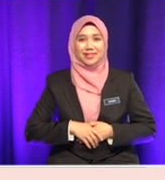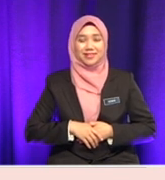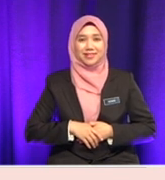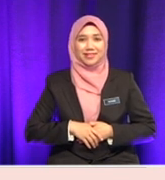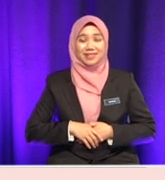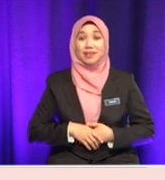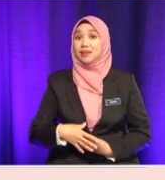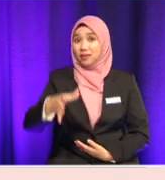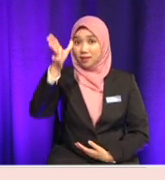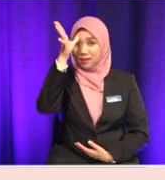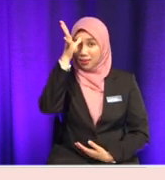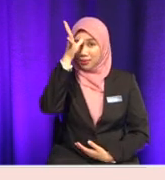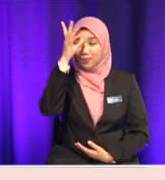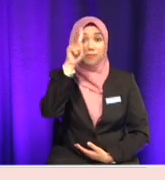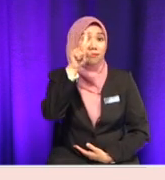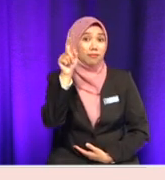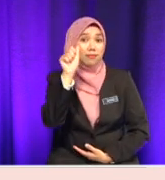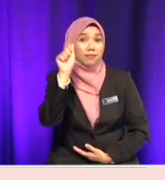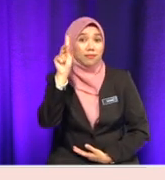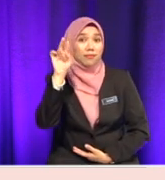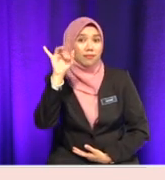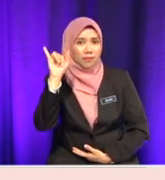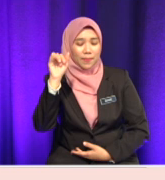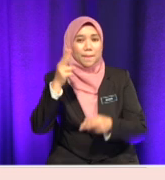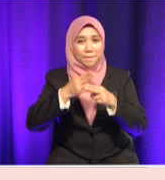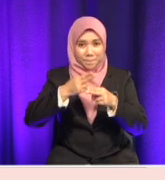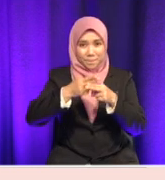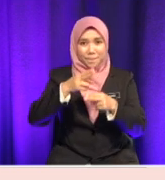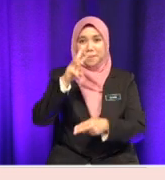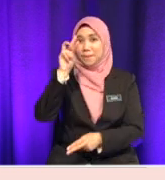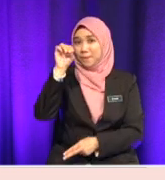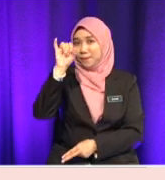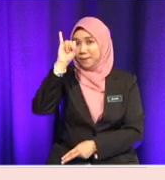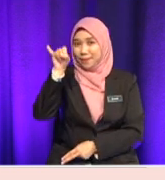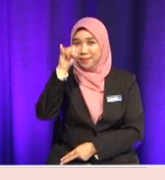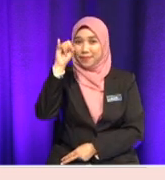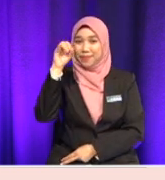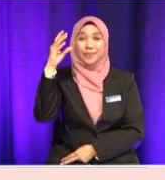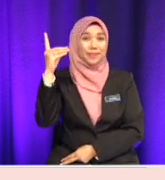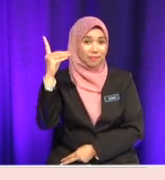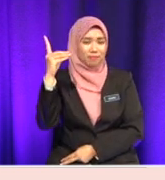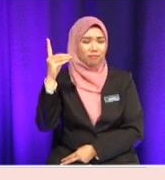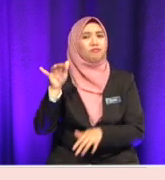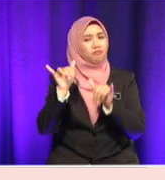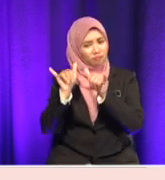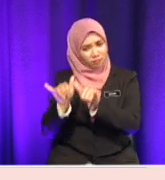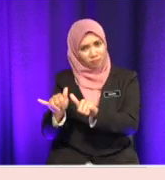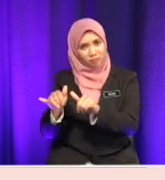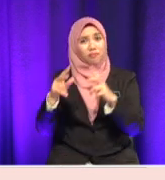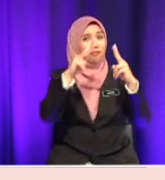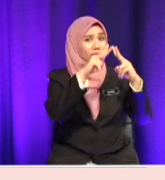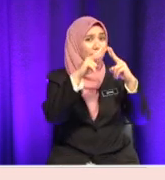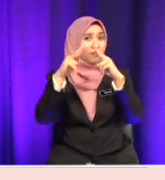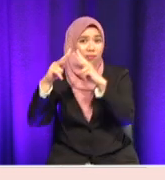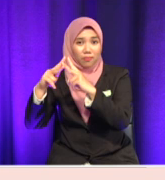Ayah Zakaria bernama Majid mereka tinggal di kampung pulogori